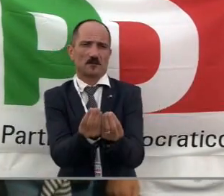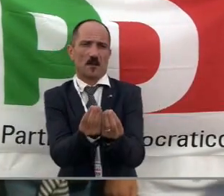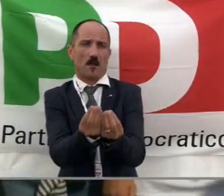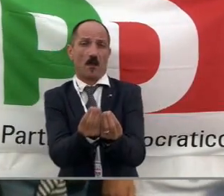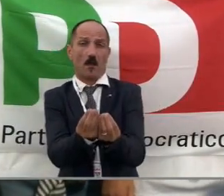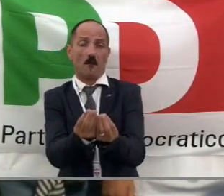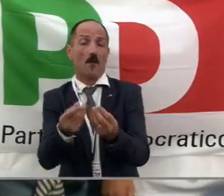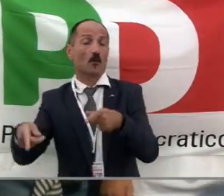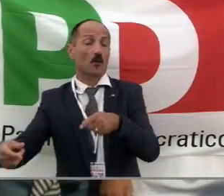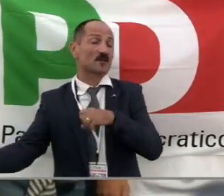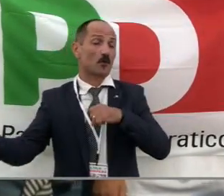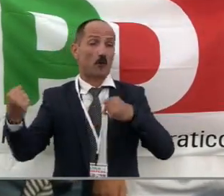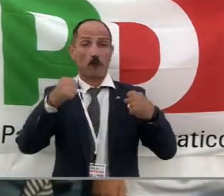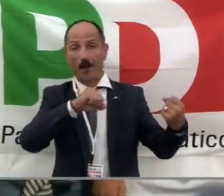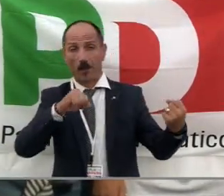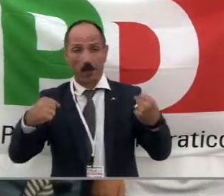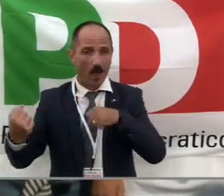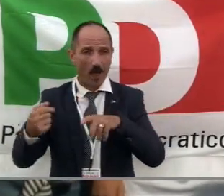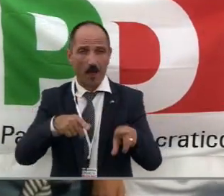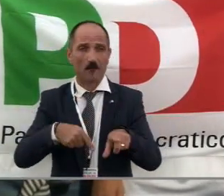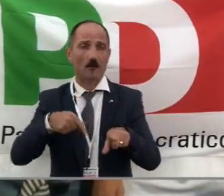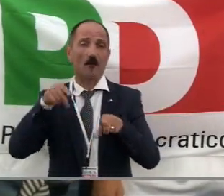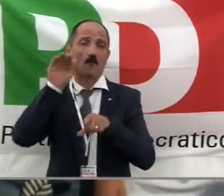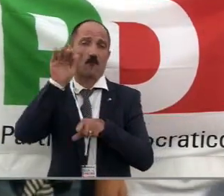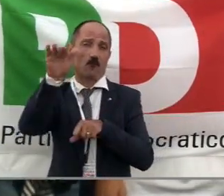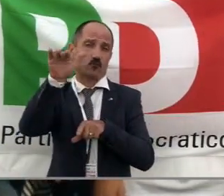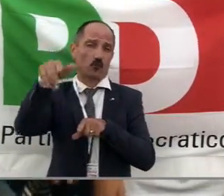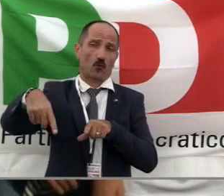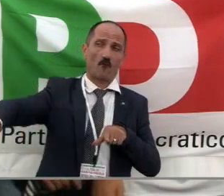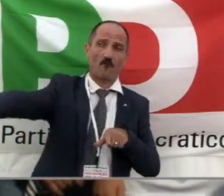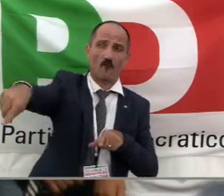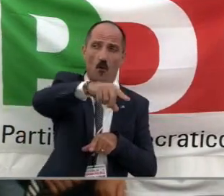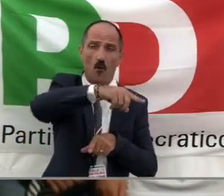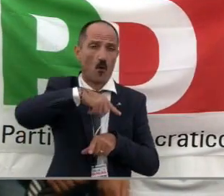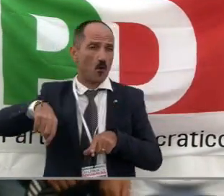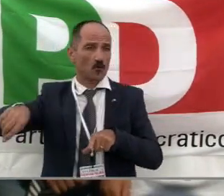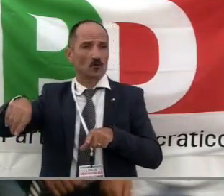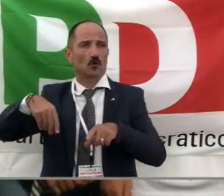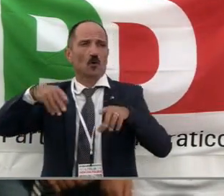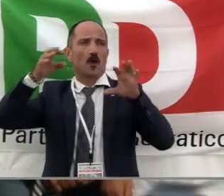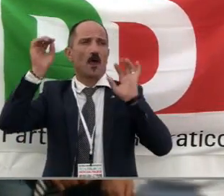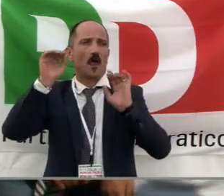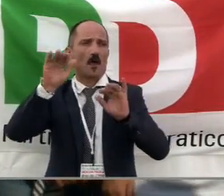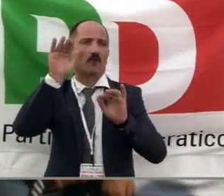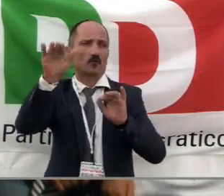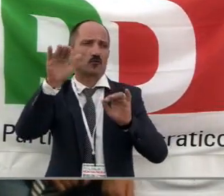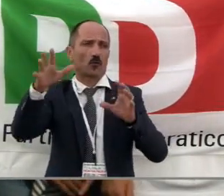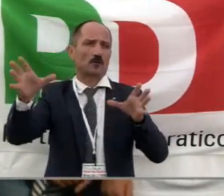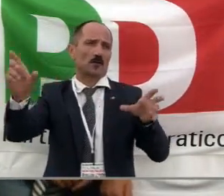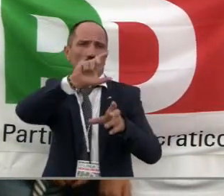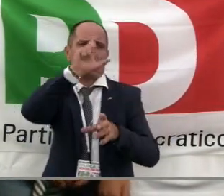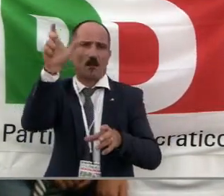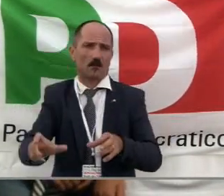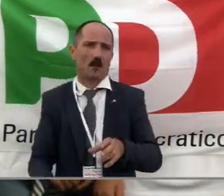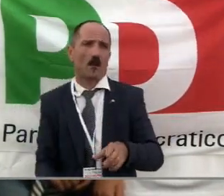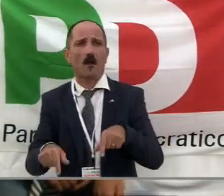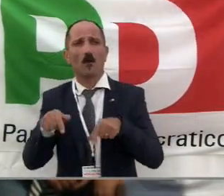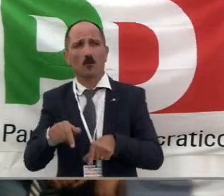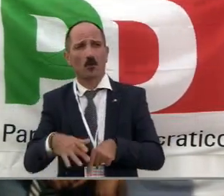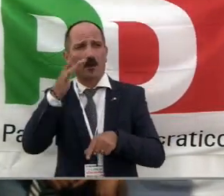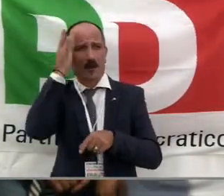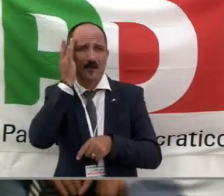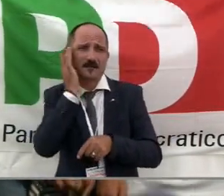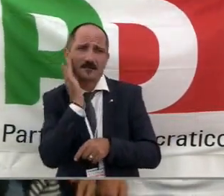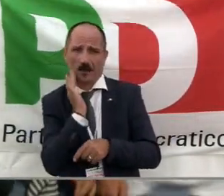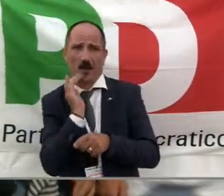questa battaglia, perché il vostro futuro è il futuro di tutto il paese. E qui rischiamo